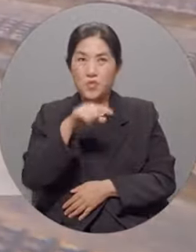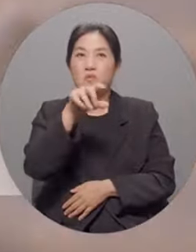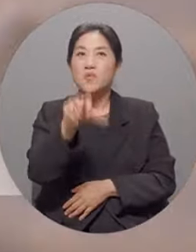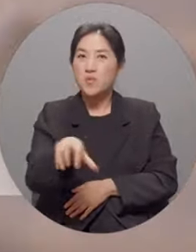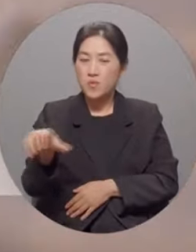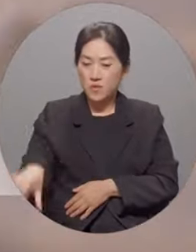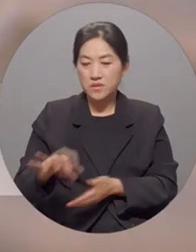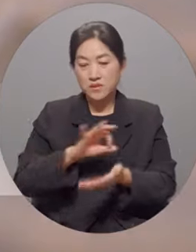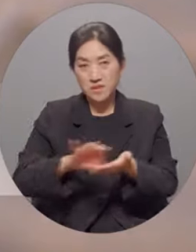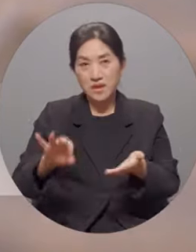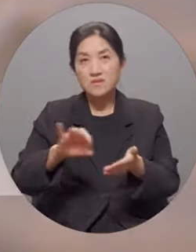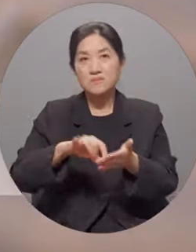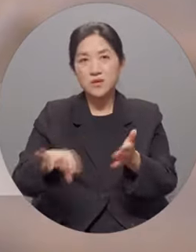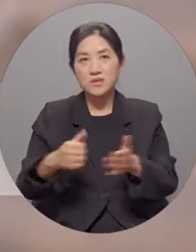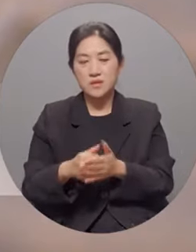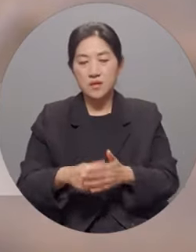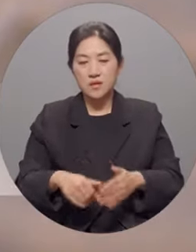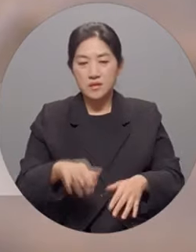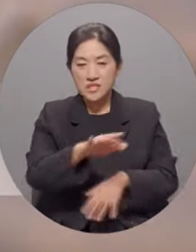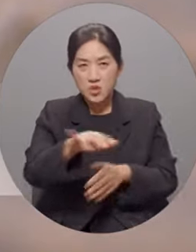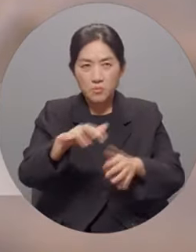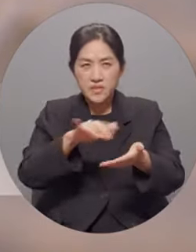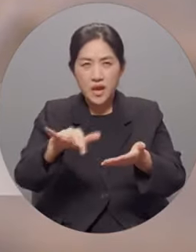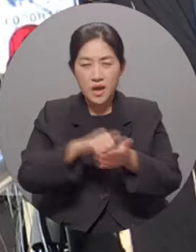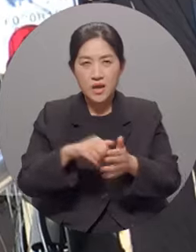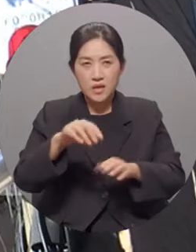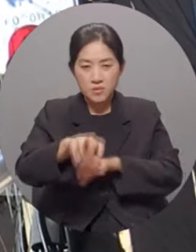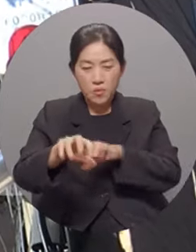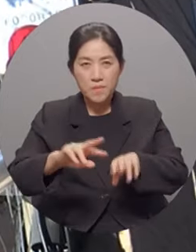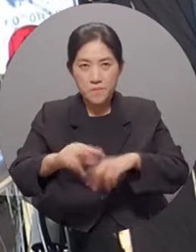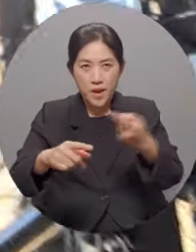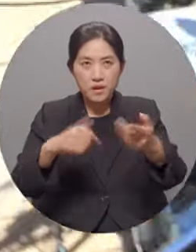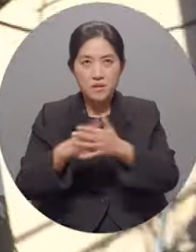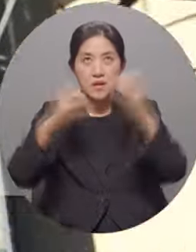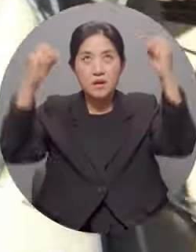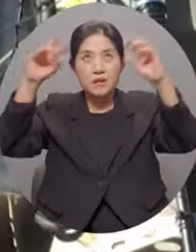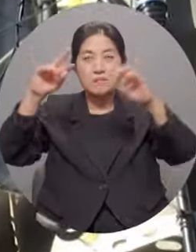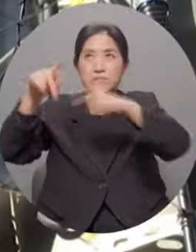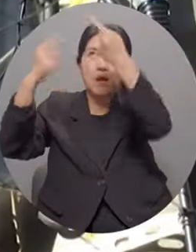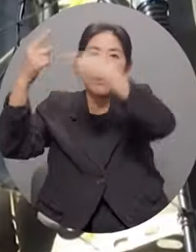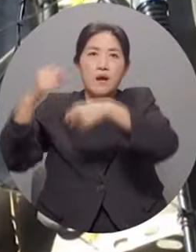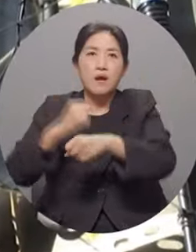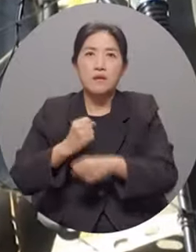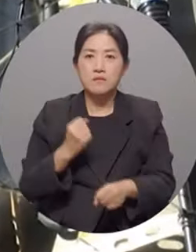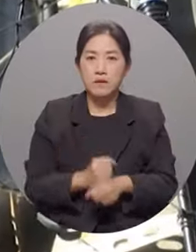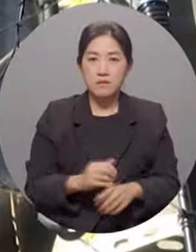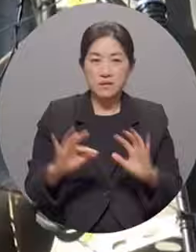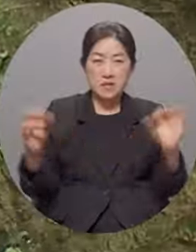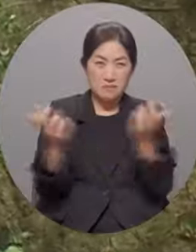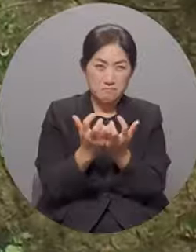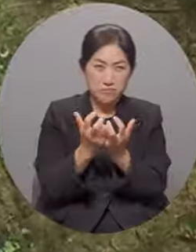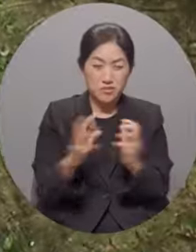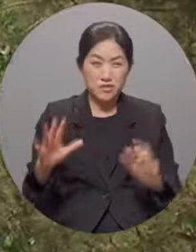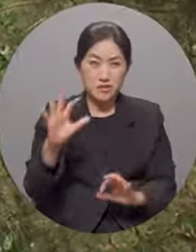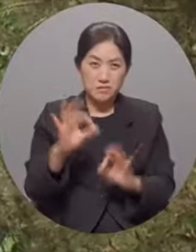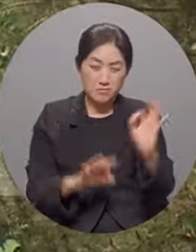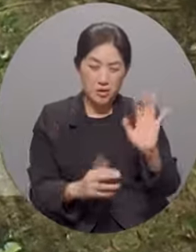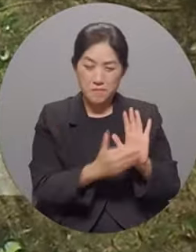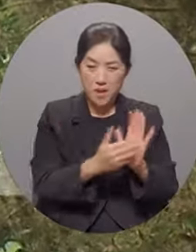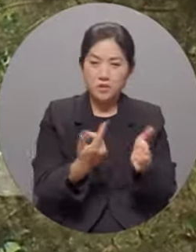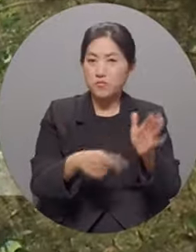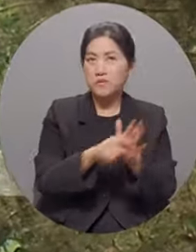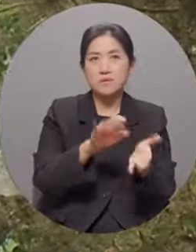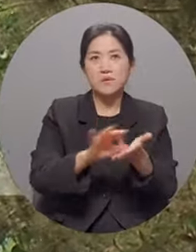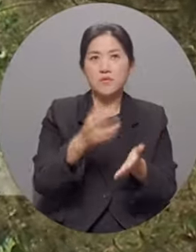세금도 점자보도블록 교체나 가로등 정비 등 인파사고와는 무관한 데 활용됐습니다. 심지어 햇빛